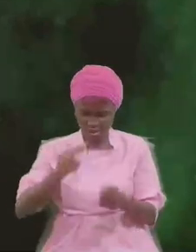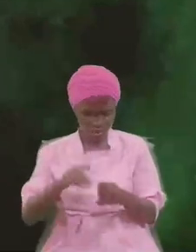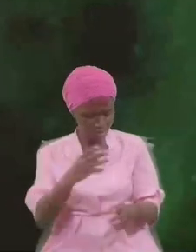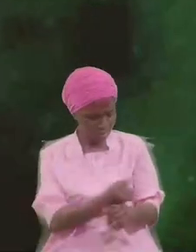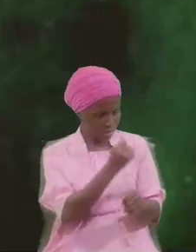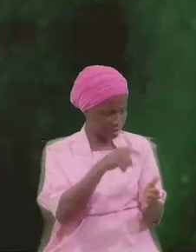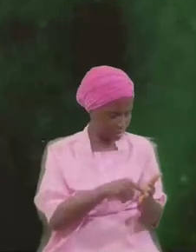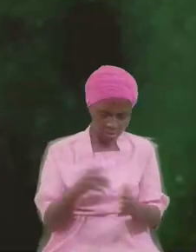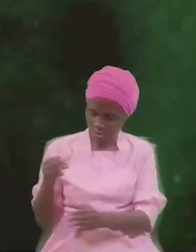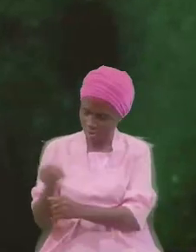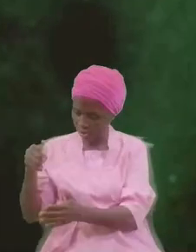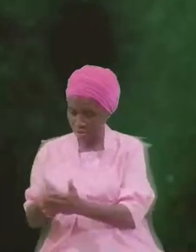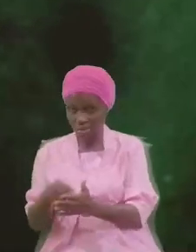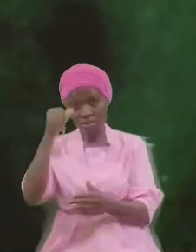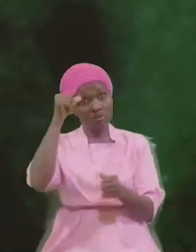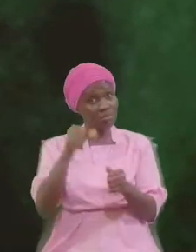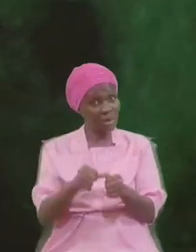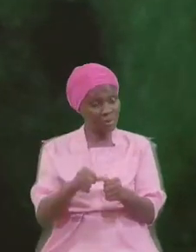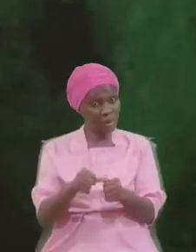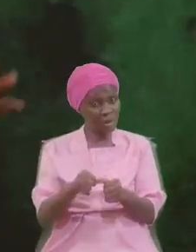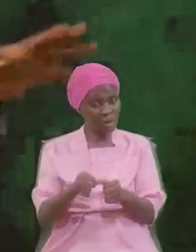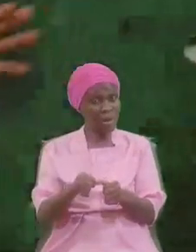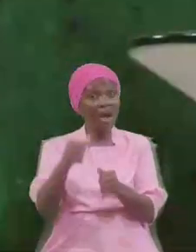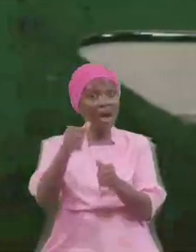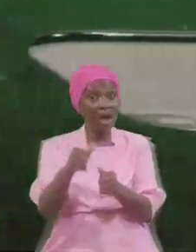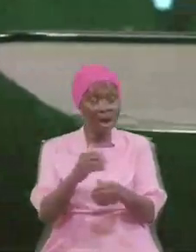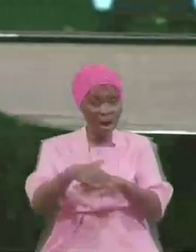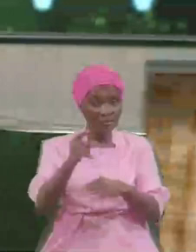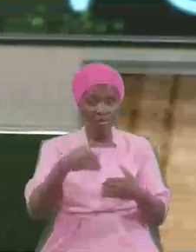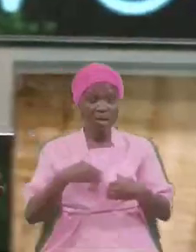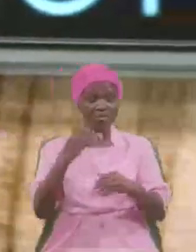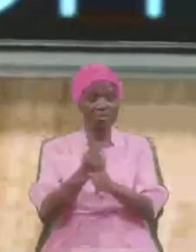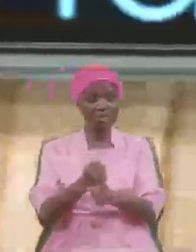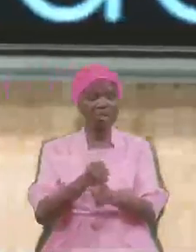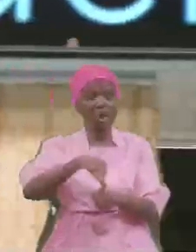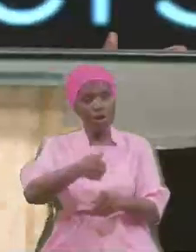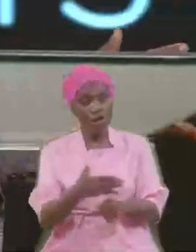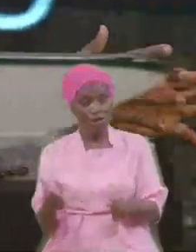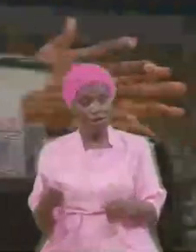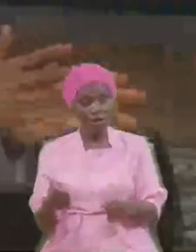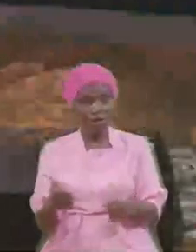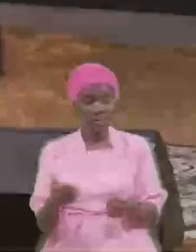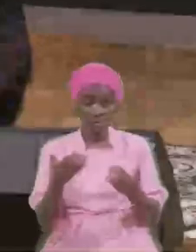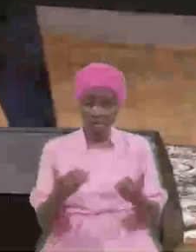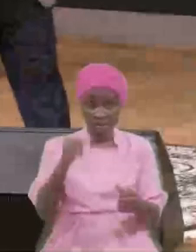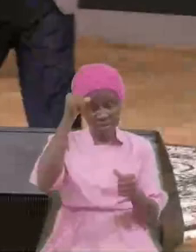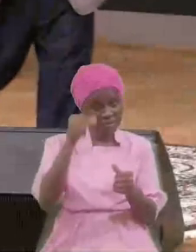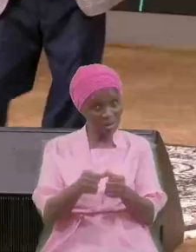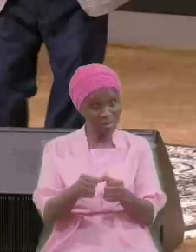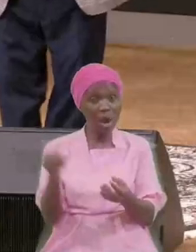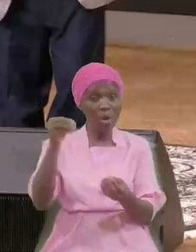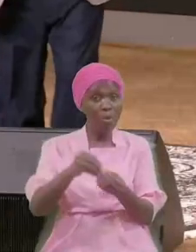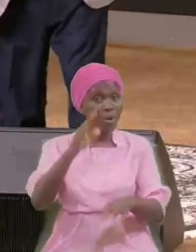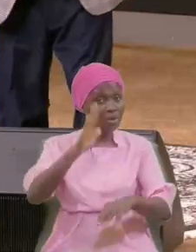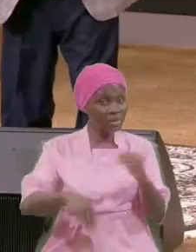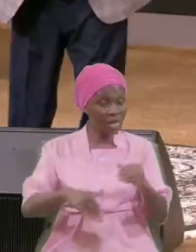pris toute autre chose, prenez pas dessus tout cela. Lorsque, à tout moment que vous voyagez, vous connaissez